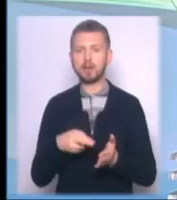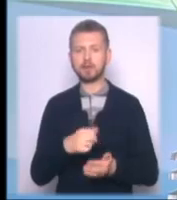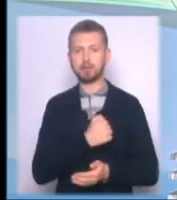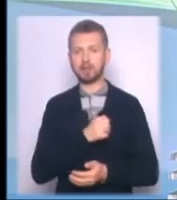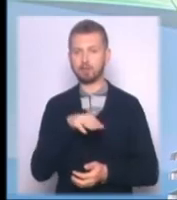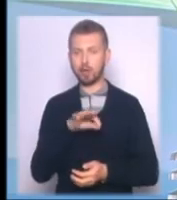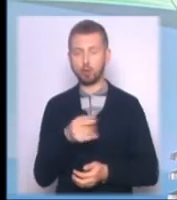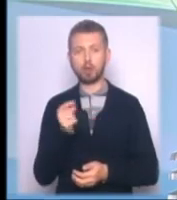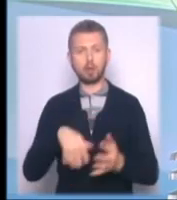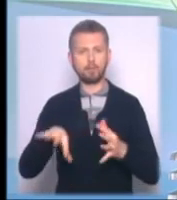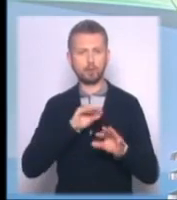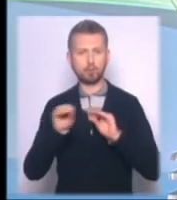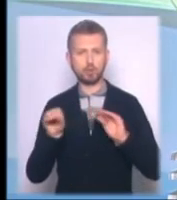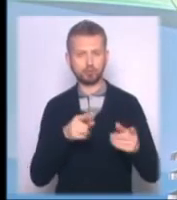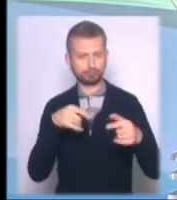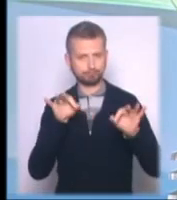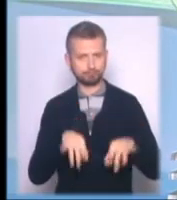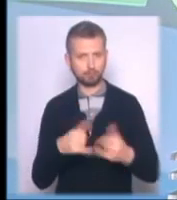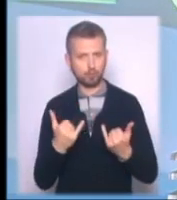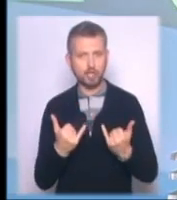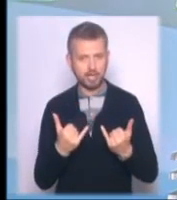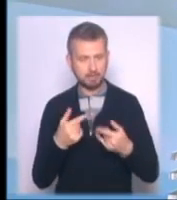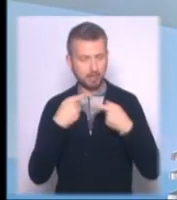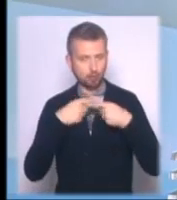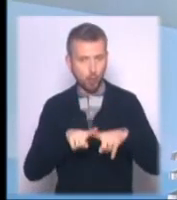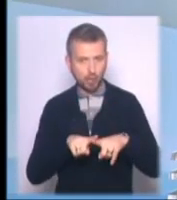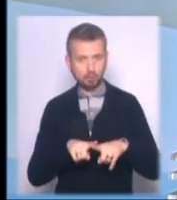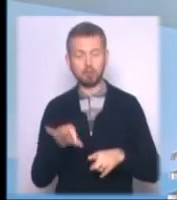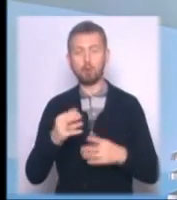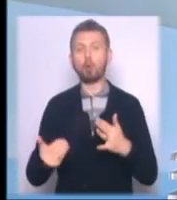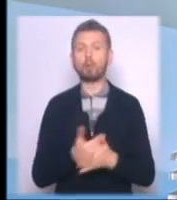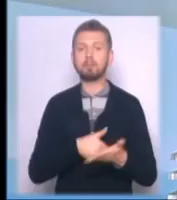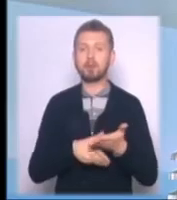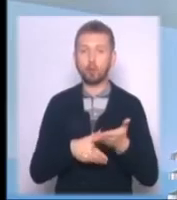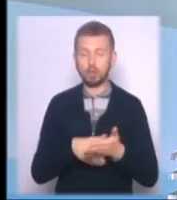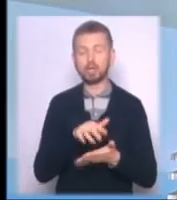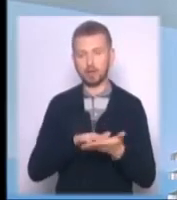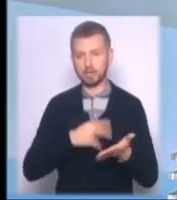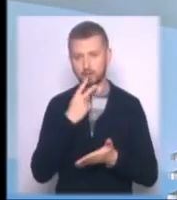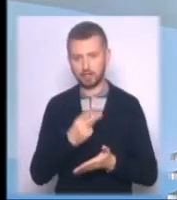Там усе облаштовано за сучасними технологіями. Про нові методики далі в сюжеті.